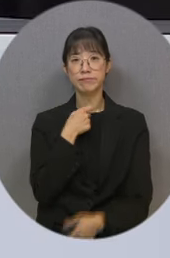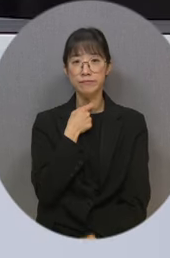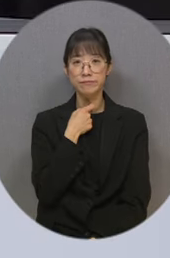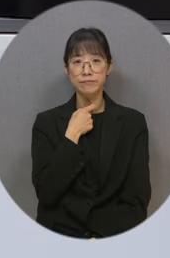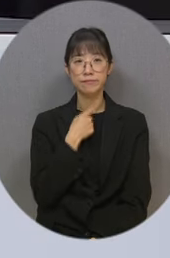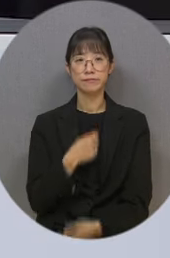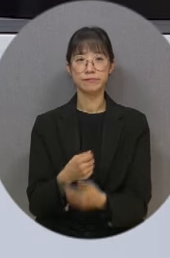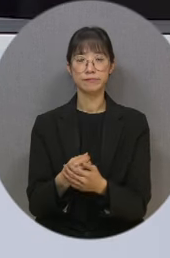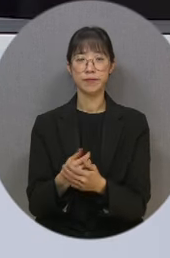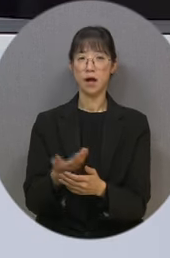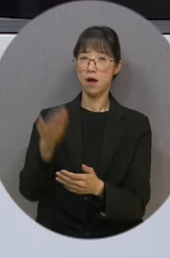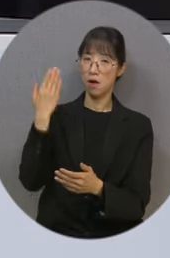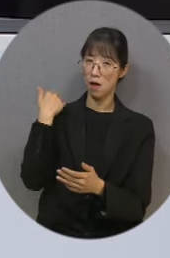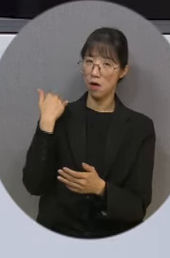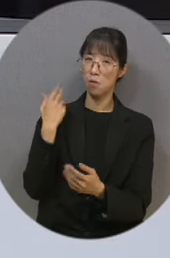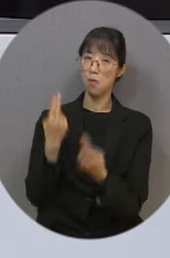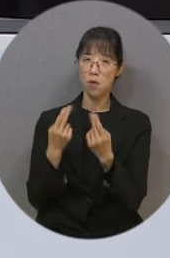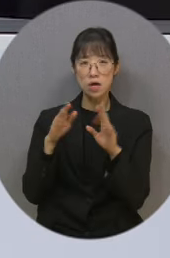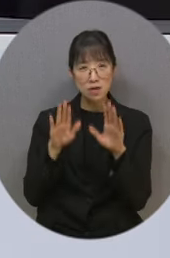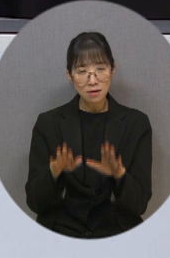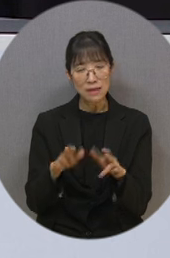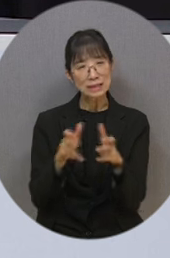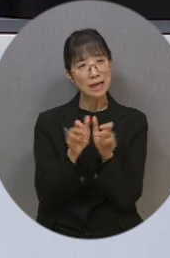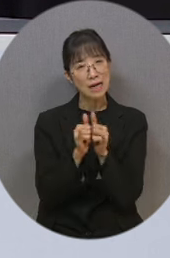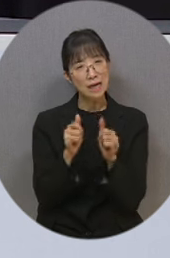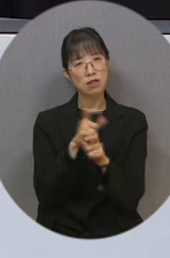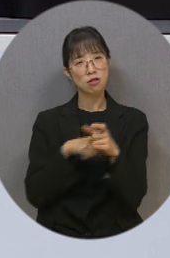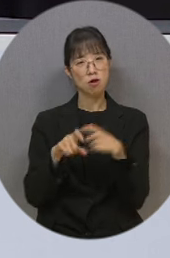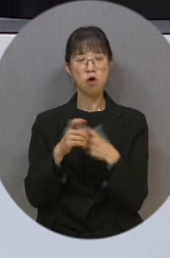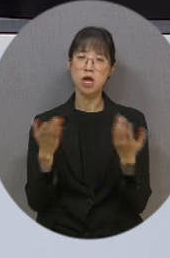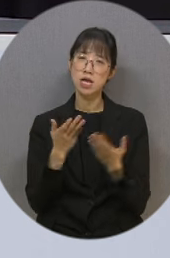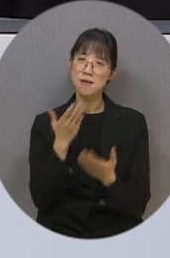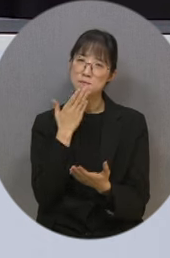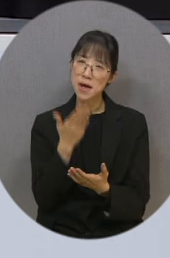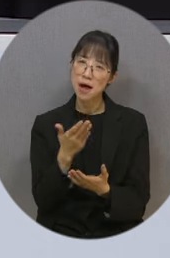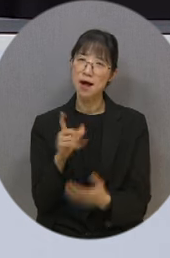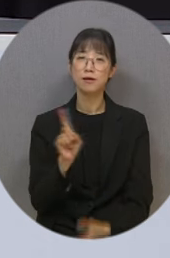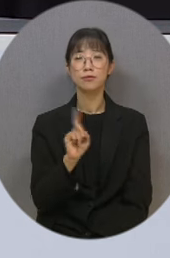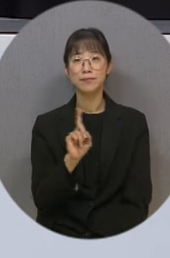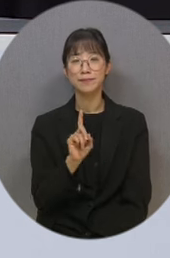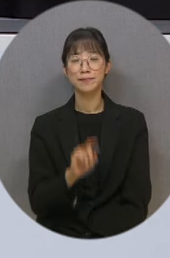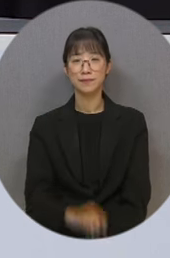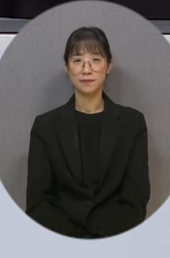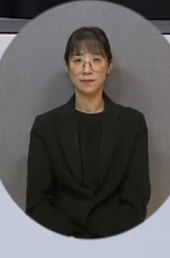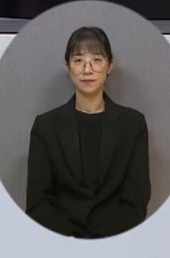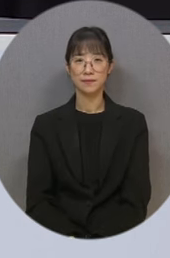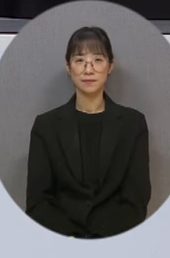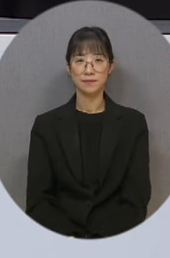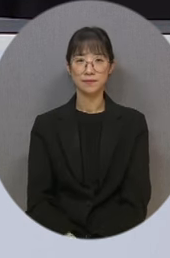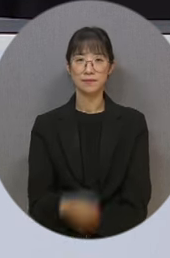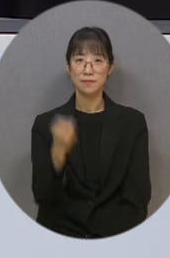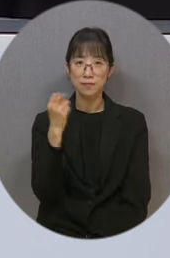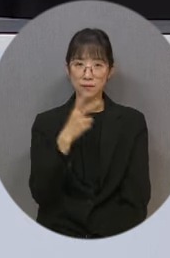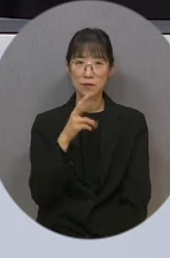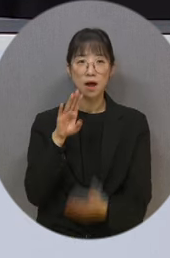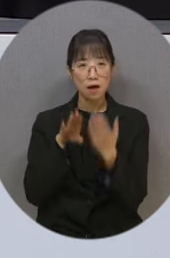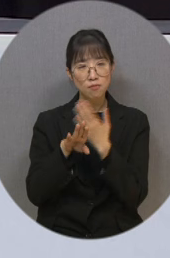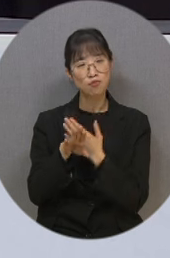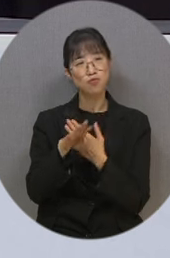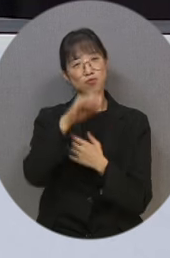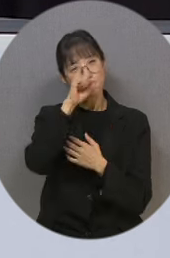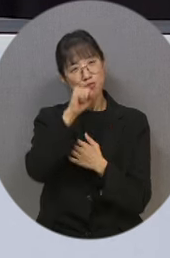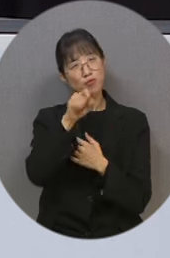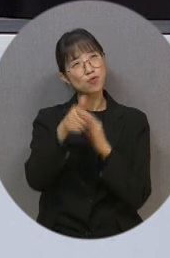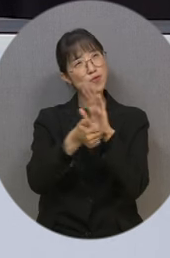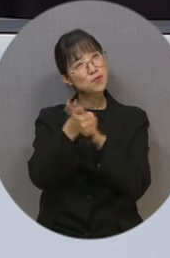하는데요 과거보다 어떤 부분에서 장애인들이 좀 더 일을 할 수 있을거나 라 보십니까 또한 향후 유망한